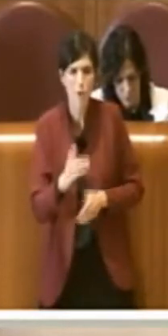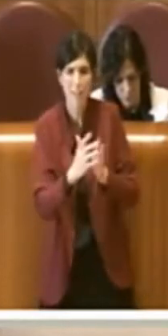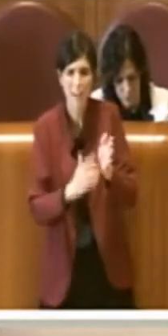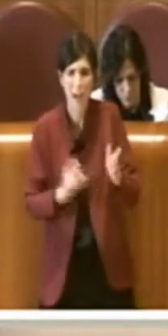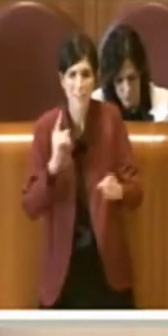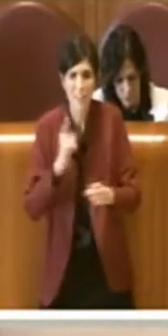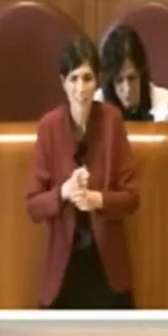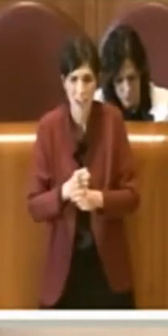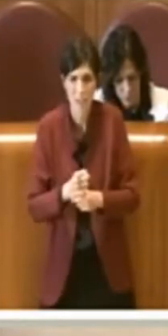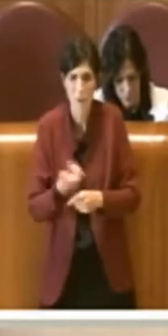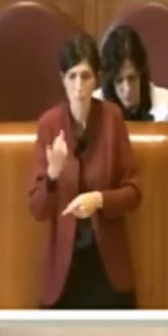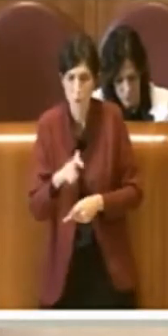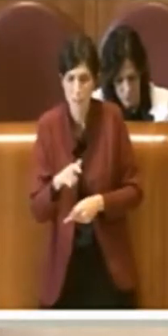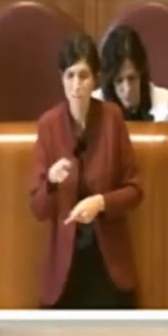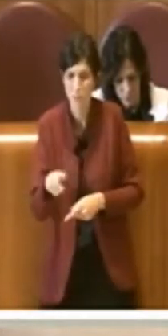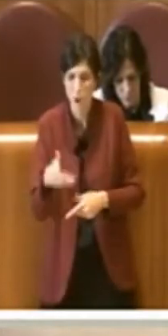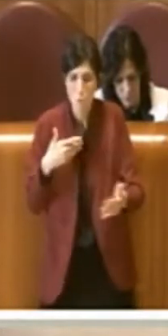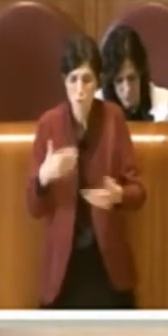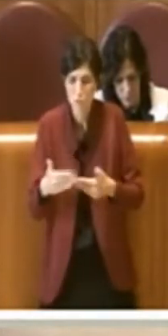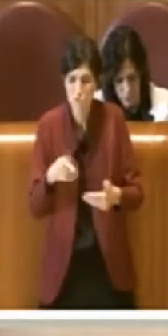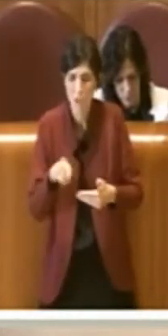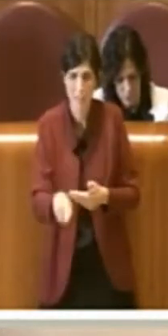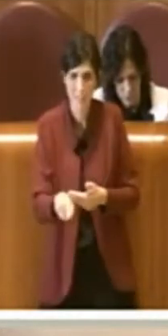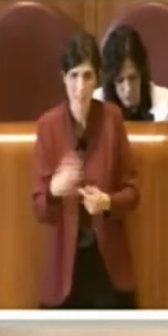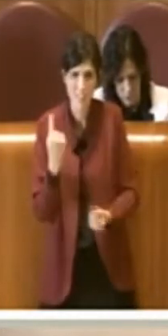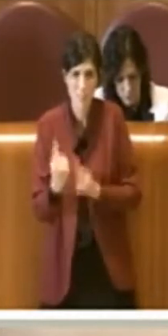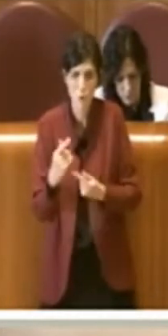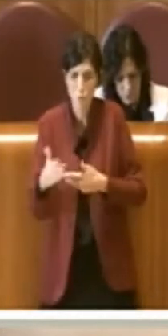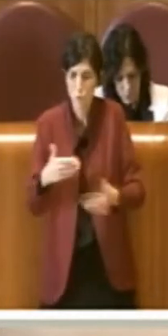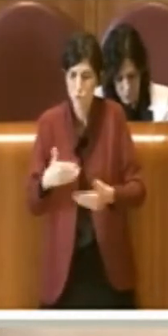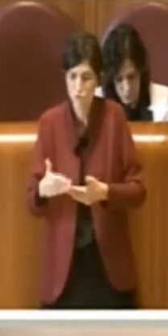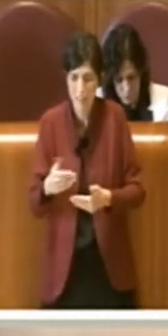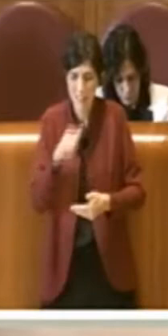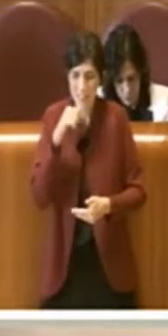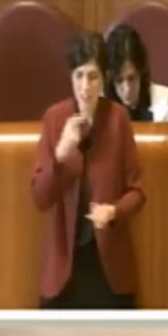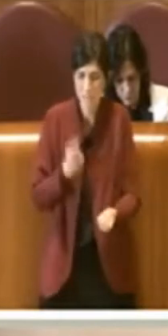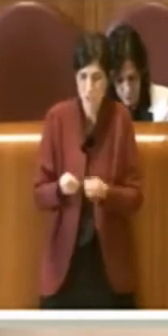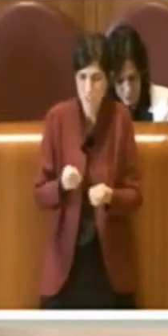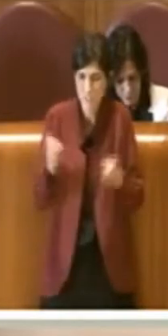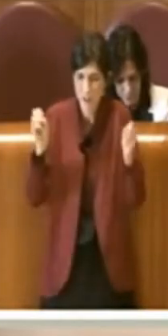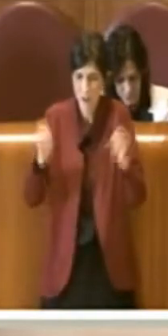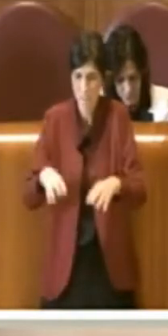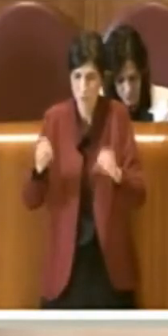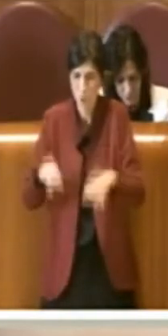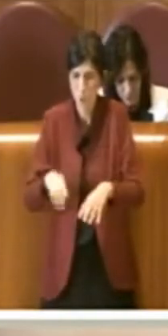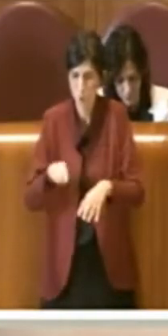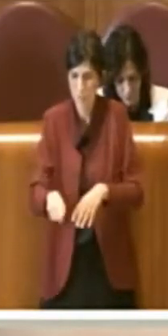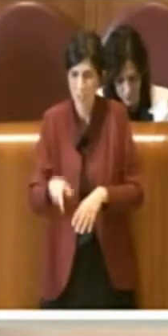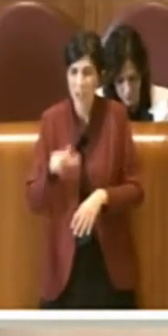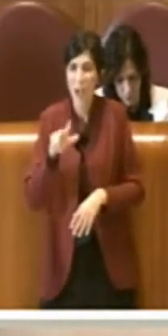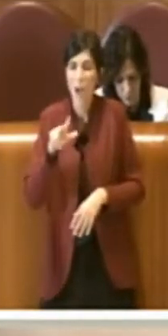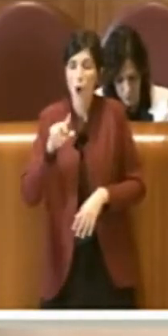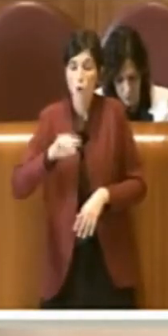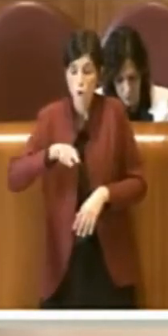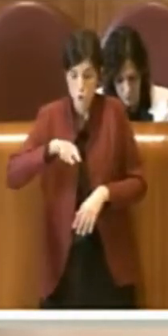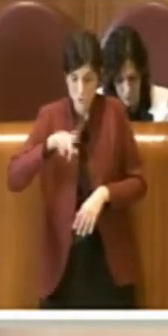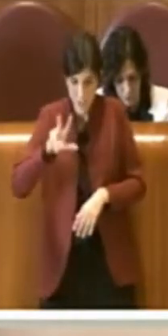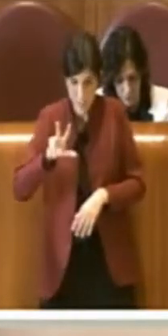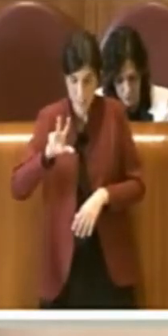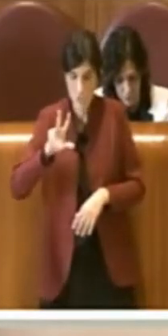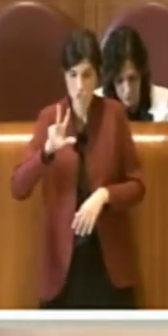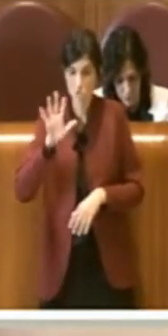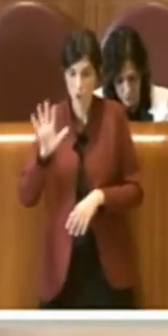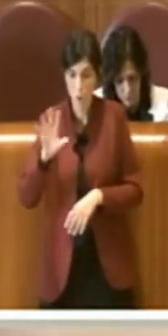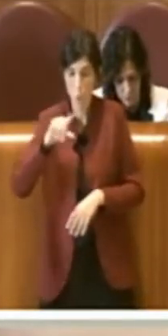fatto contingibile e urgente in quel caso di poter gestire i rifiuti. Ebbene, dopo 35 giorni è